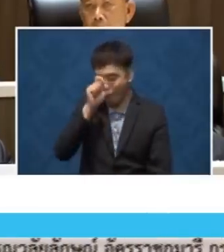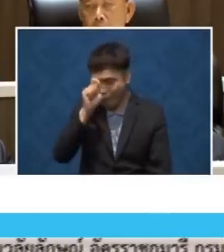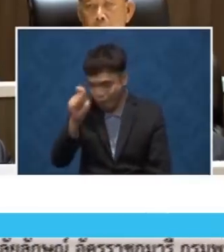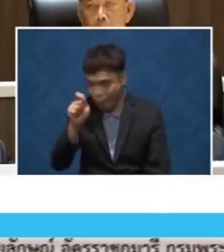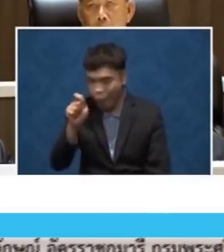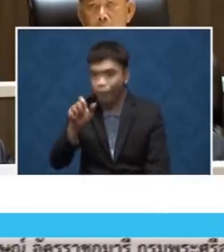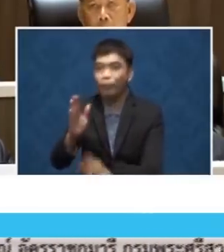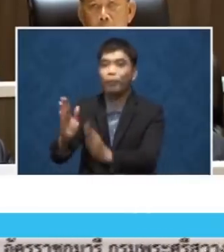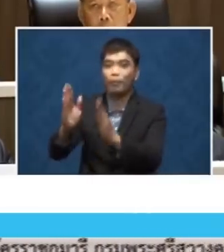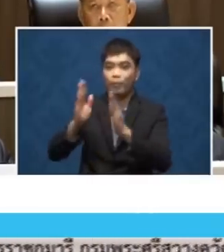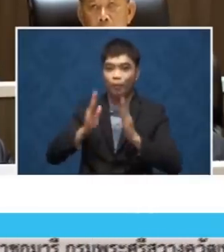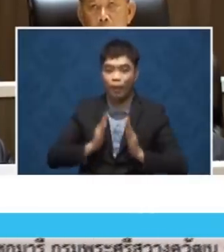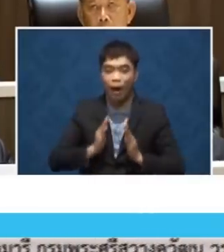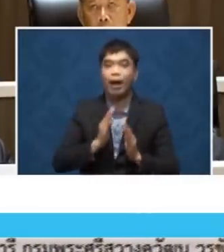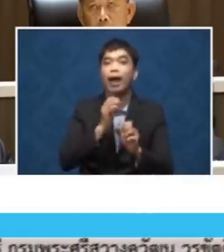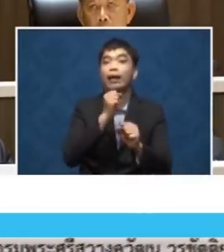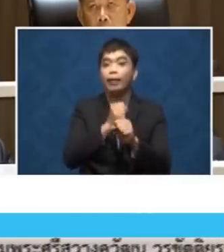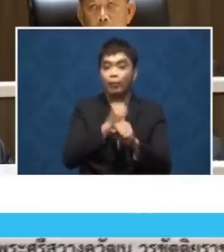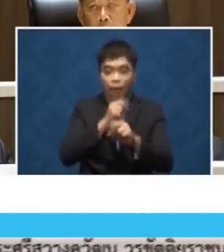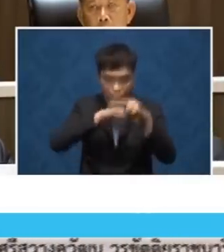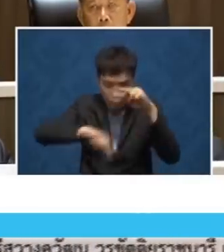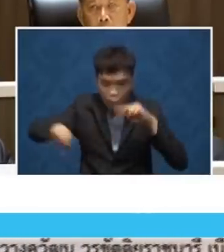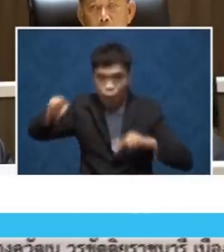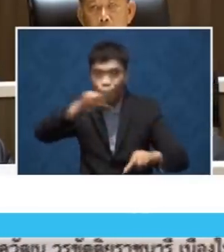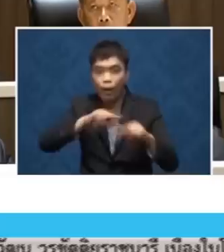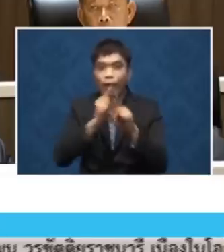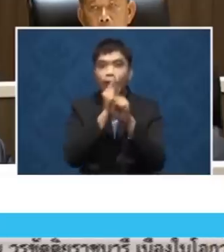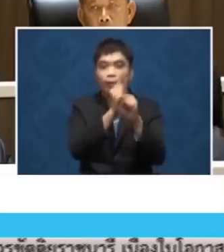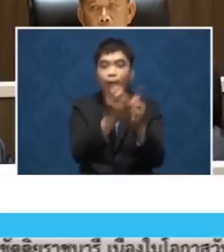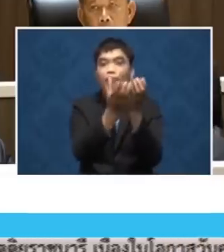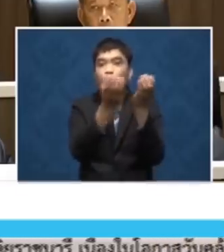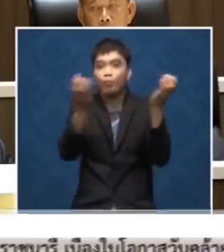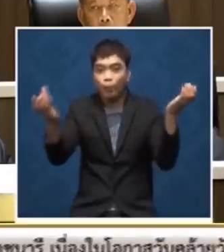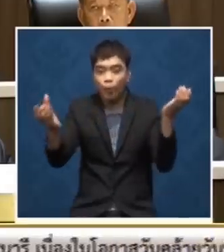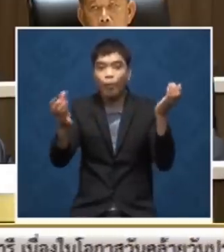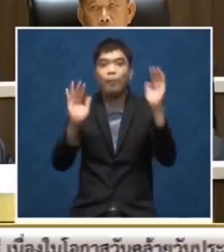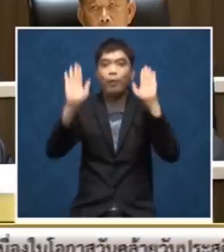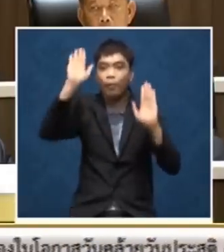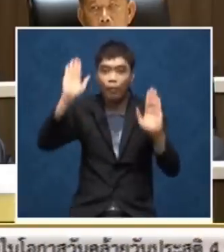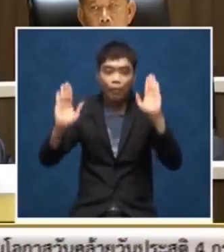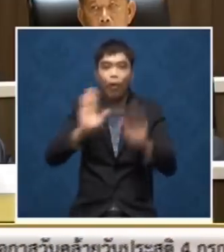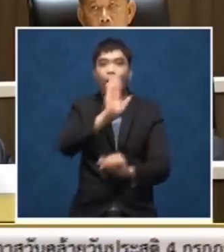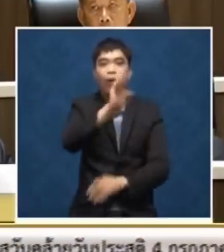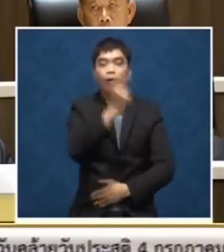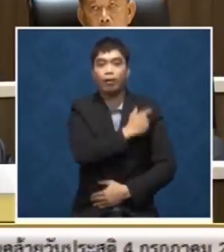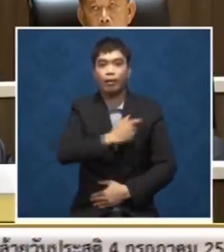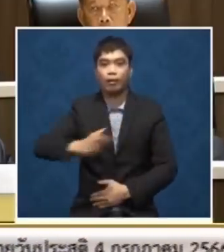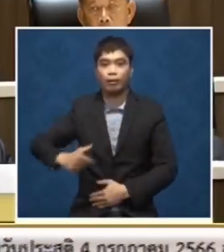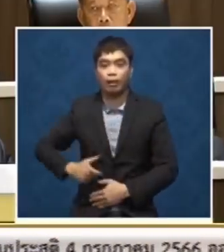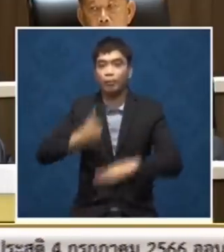มั่นในการปกครองในระบอบประชาธิปไตยอันมีพระมหากษัตริย์ทรงเป็นพระ